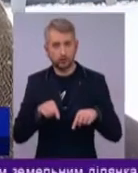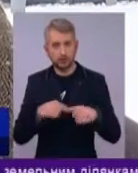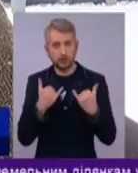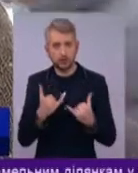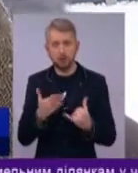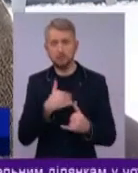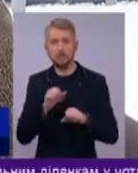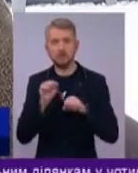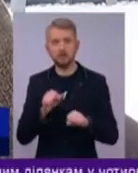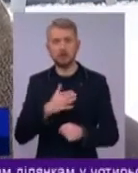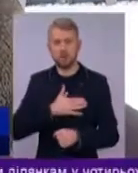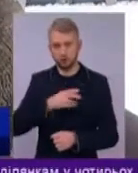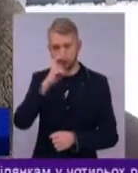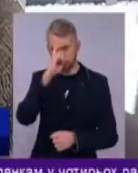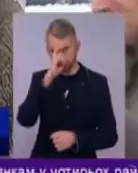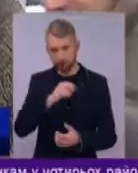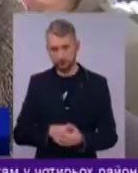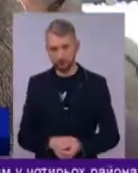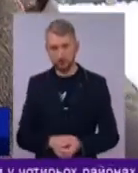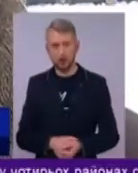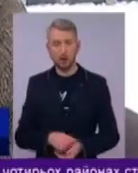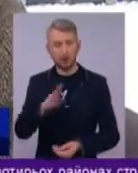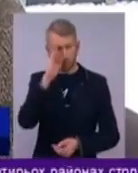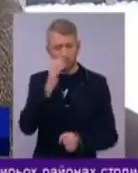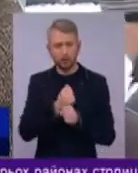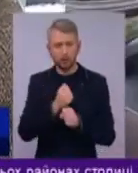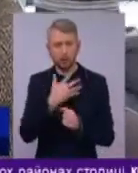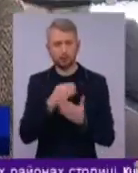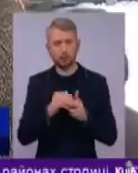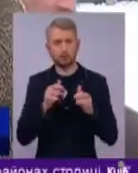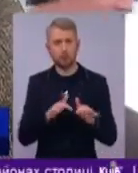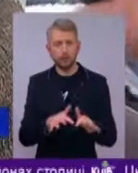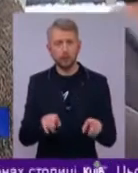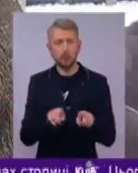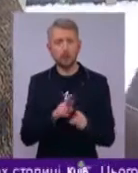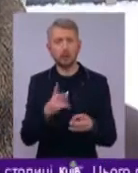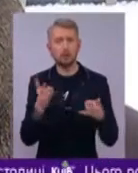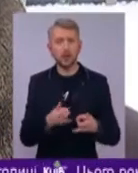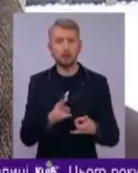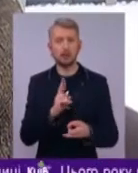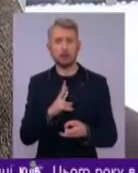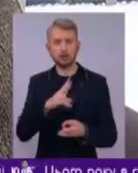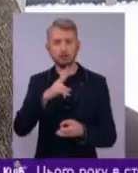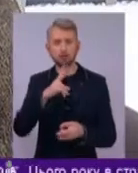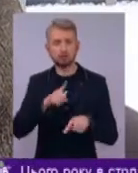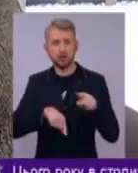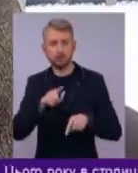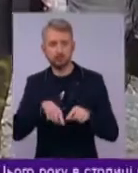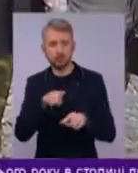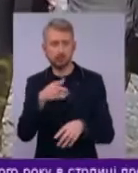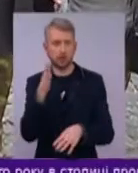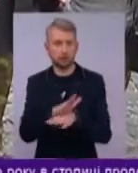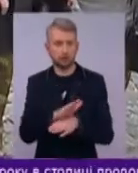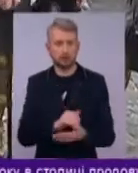ми захищаємо нашу державу. Хлопці робили свою справу так, як треба, як батьківщина їм